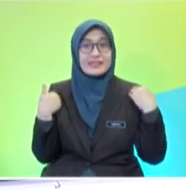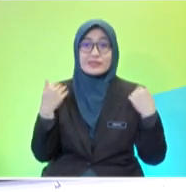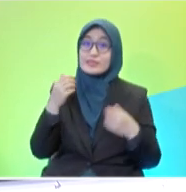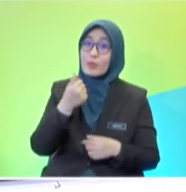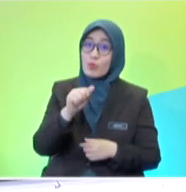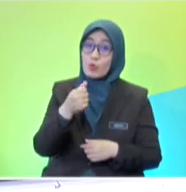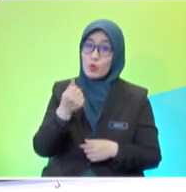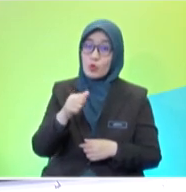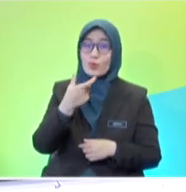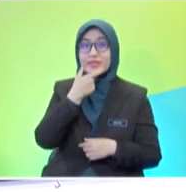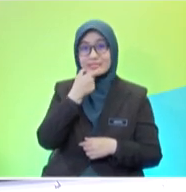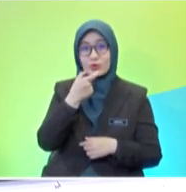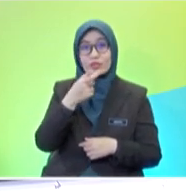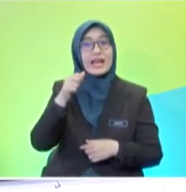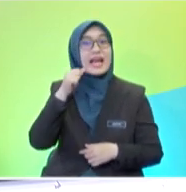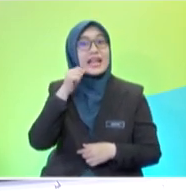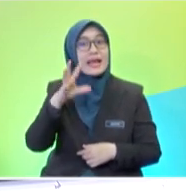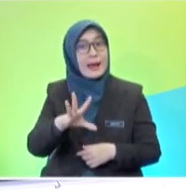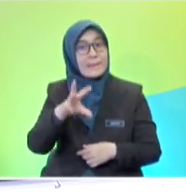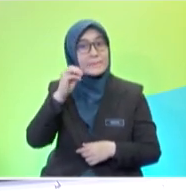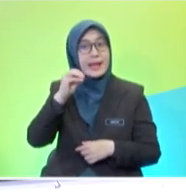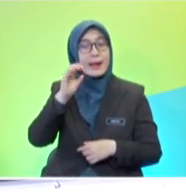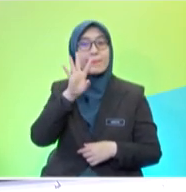kemudian alien Ambil berapa